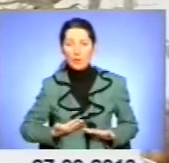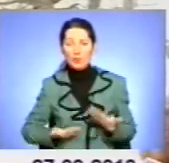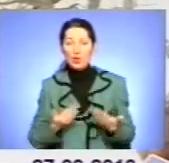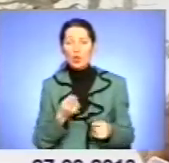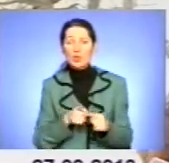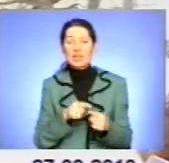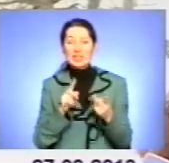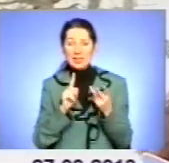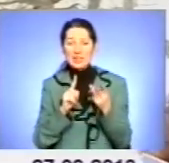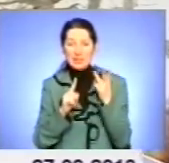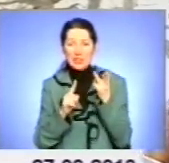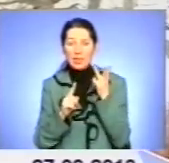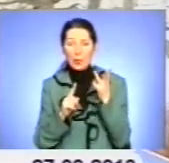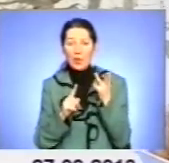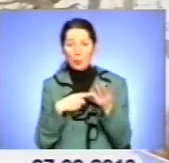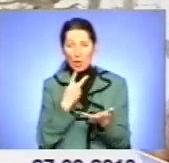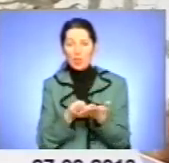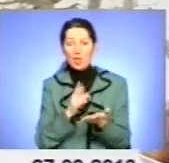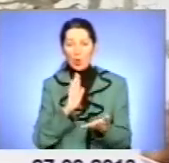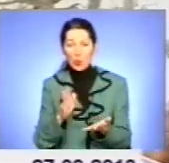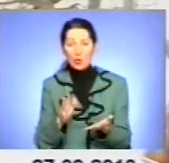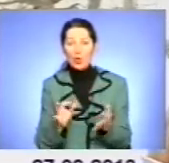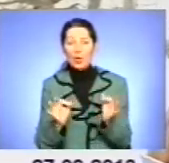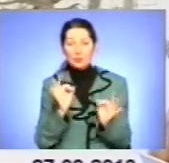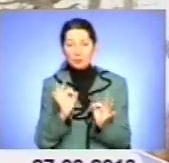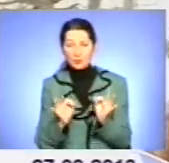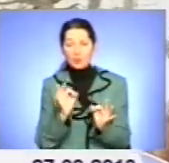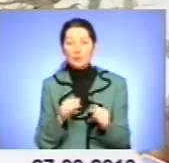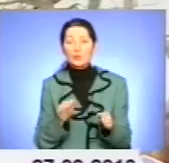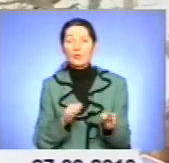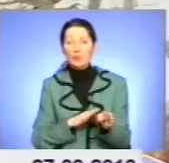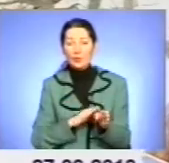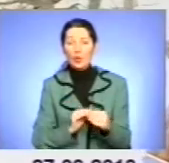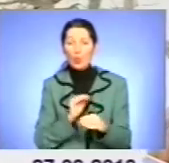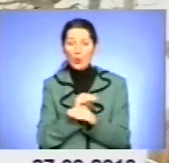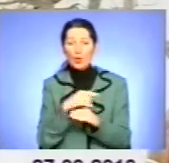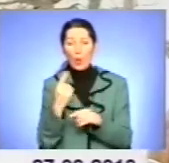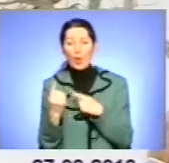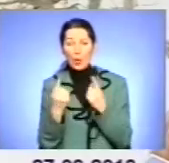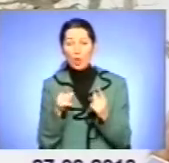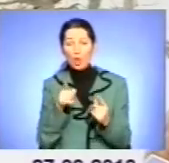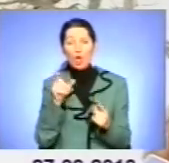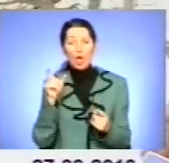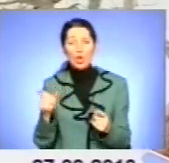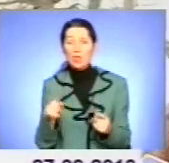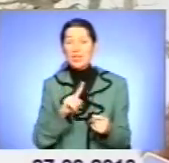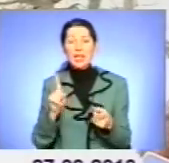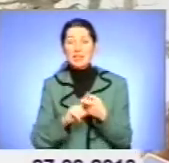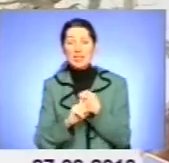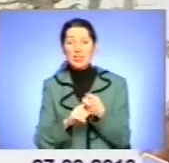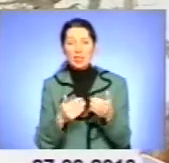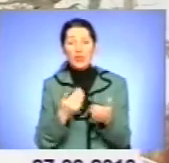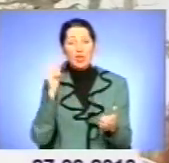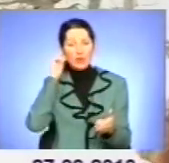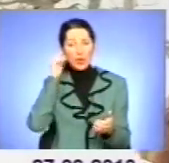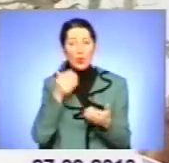три складових в нас будуть абсолютно гармонійно доповнювати одне одне, то тоді і людина незалежно від віку,